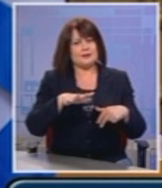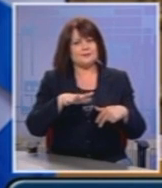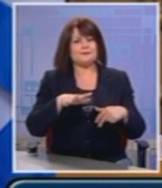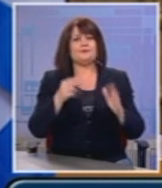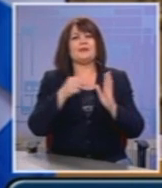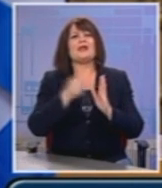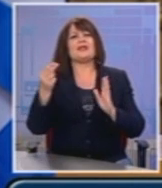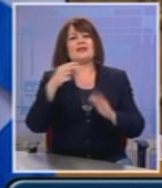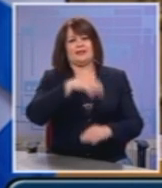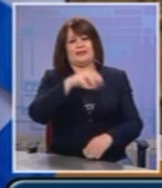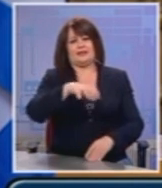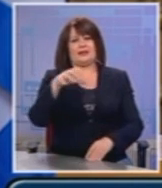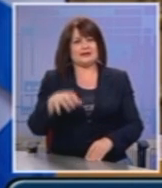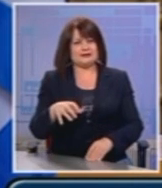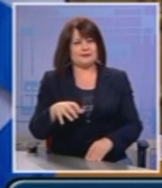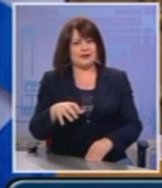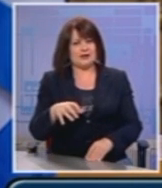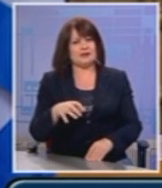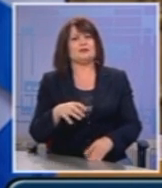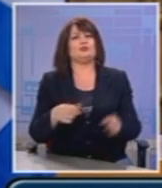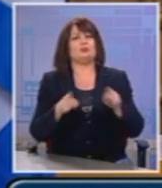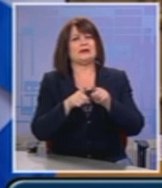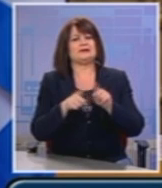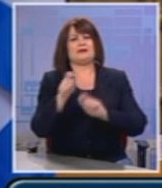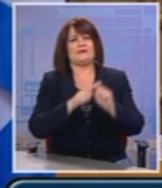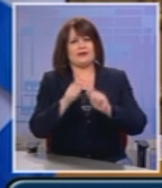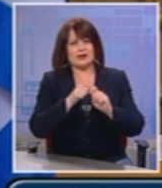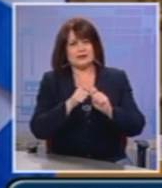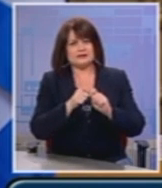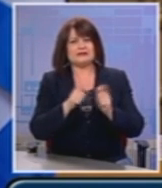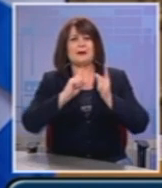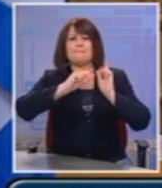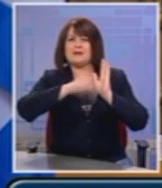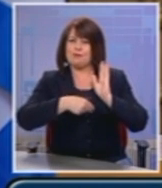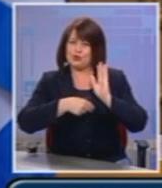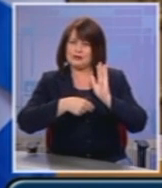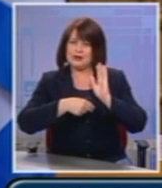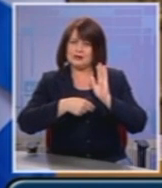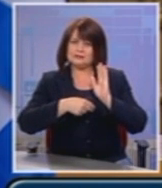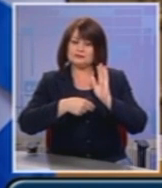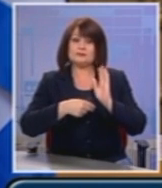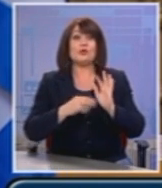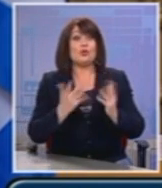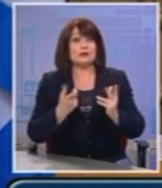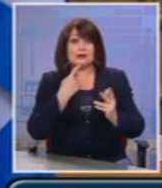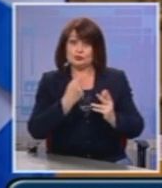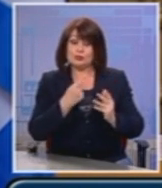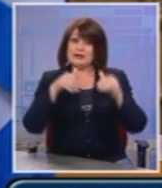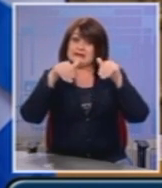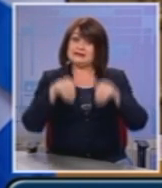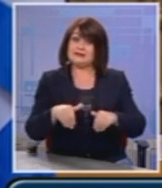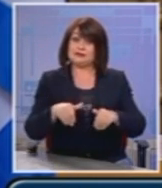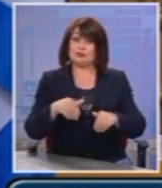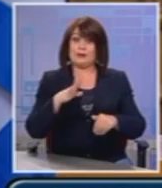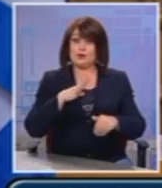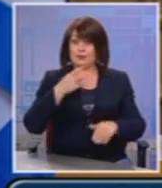θεσμών οι οποίοι συνέπραξαν στην στα μνημόνια η ο σεβασμός των ανθρωπίνων δικαιωμάτων